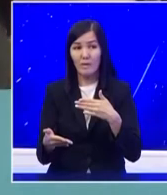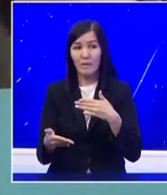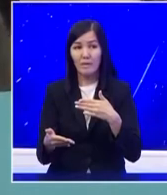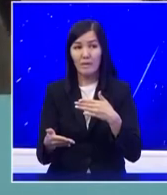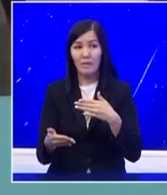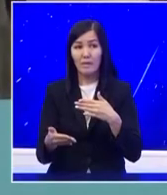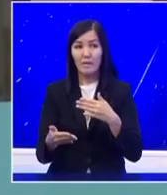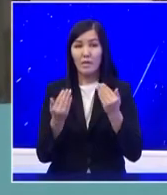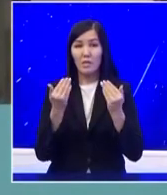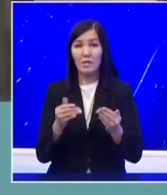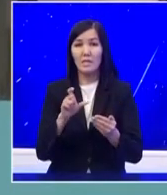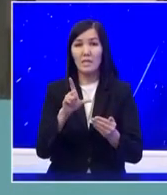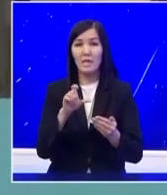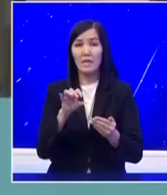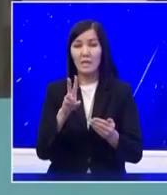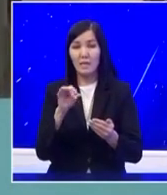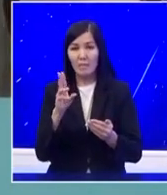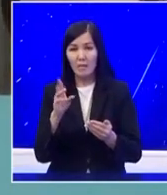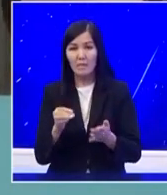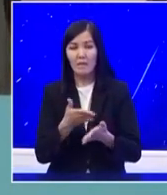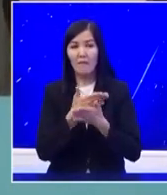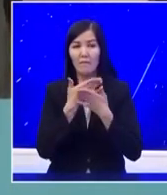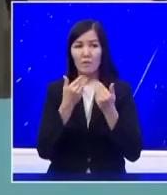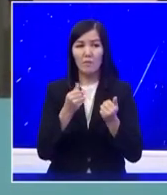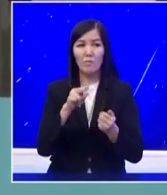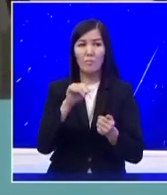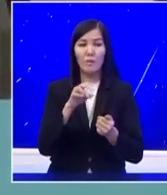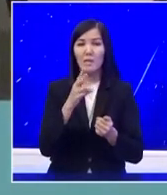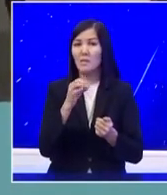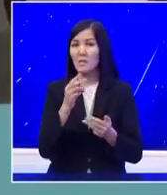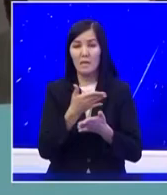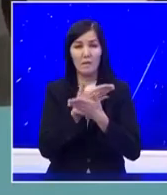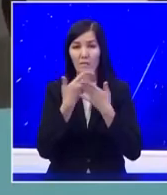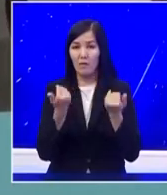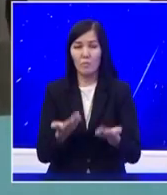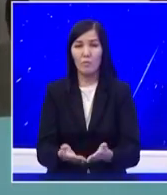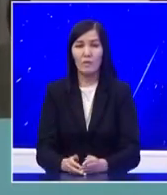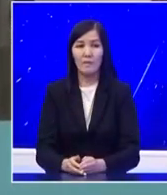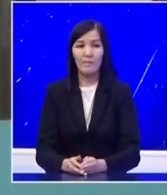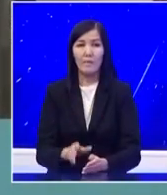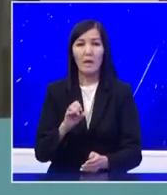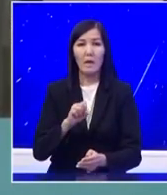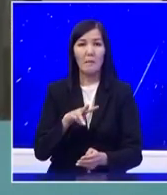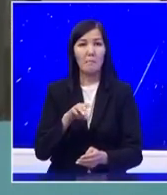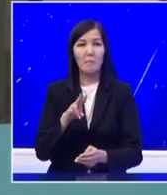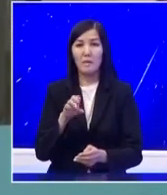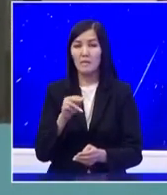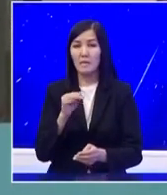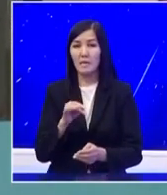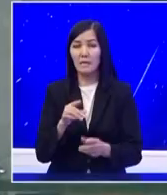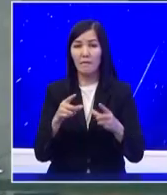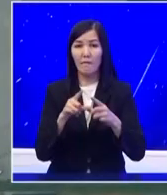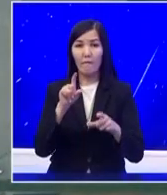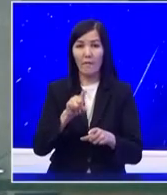нет. Азитромицинов нету, цитрофлоксацинов нету. А пенициллины? Пенициллинов нету. Ампицилины? Ампицилин только